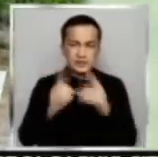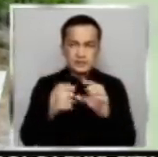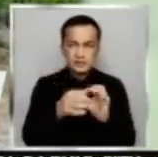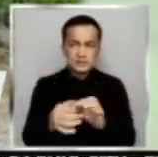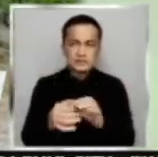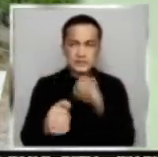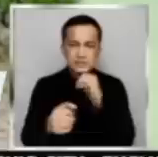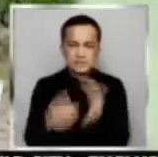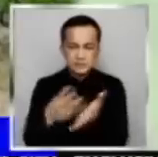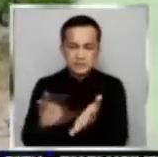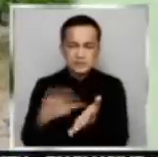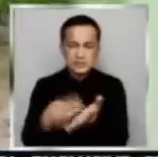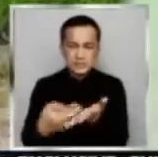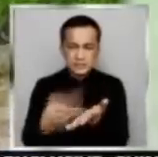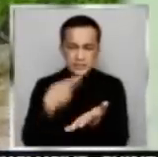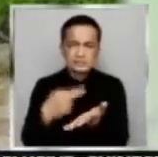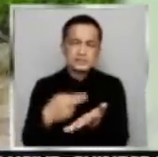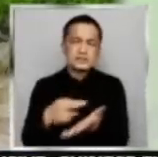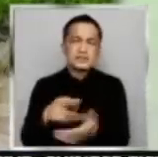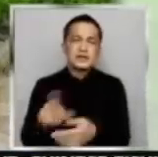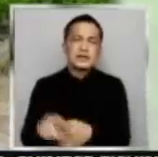ng kanin at bigas.